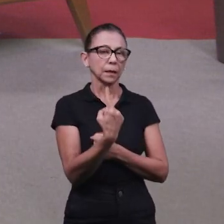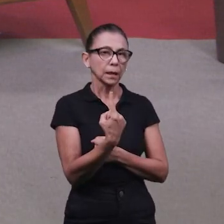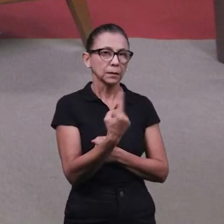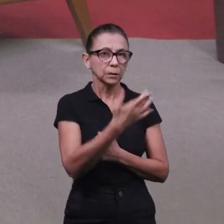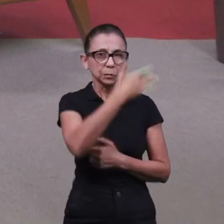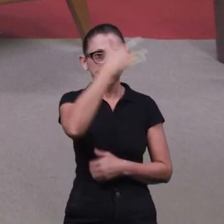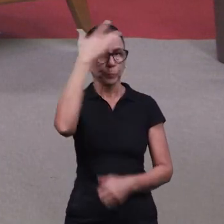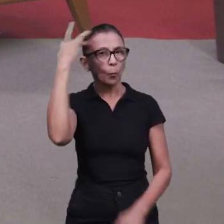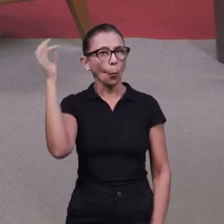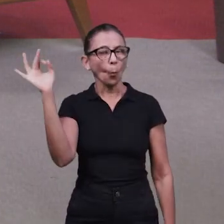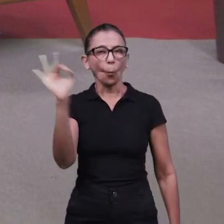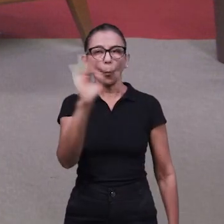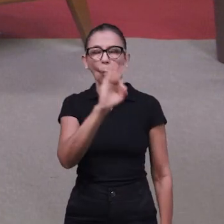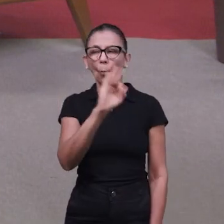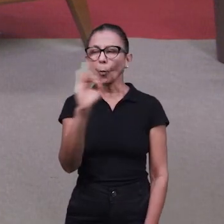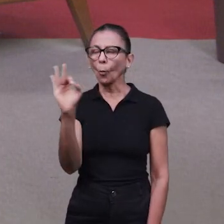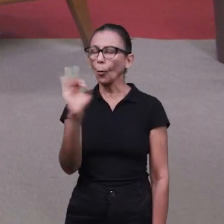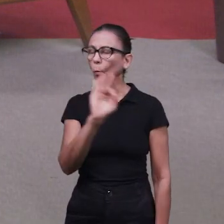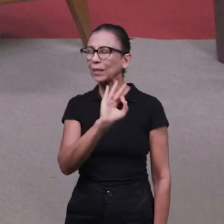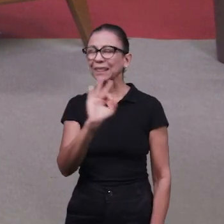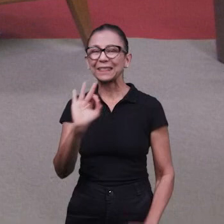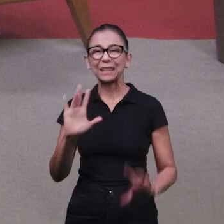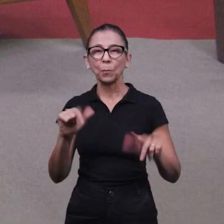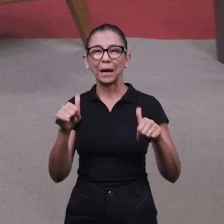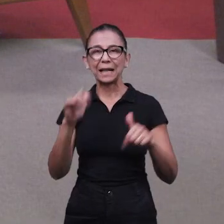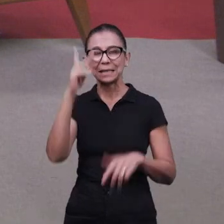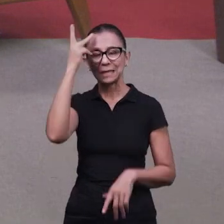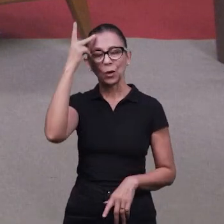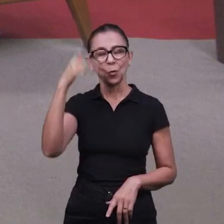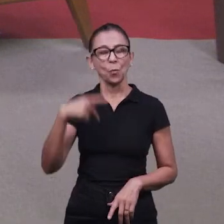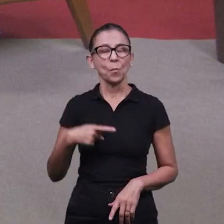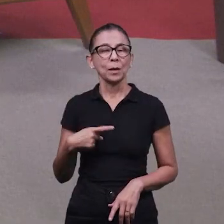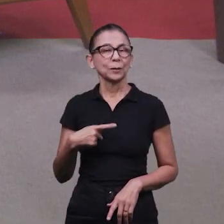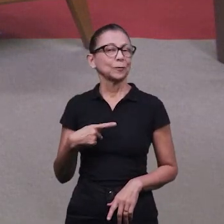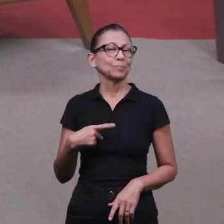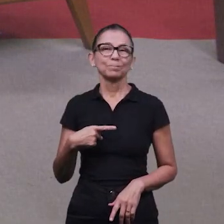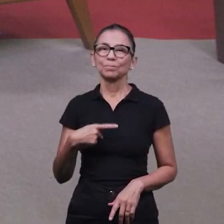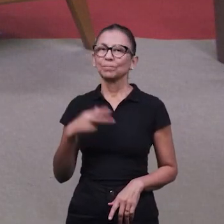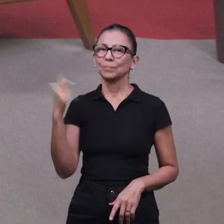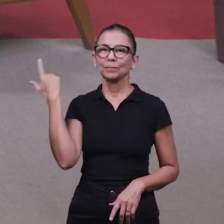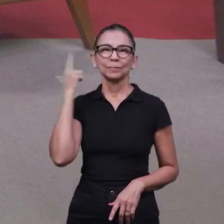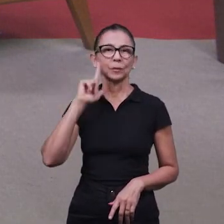Trinité, personne, dans aucun acte humain, peut remplacer.